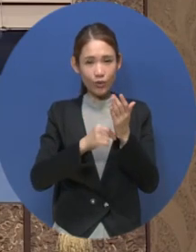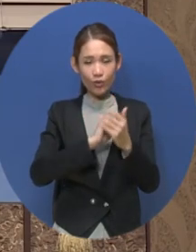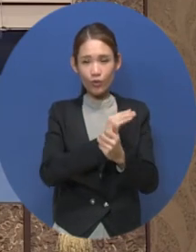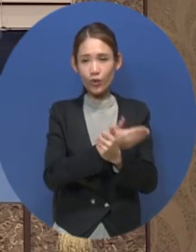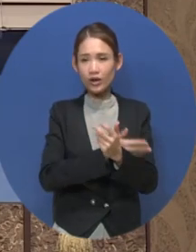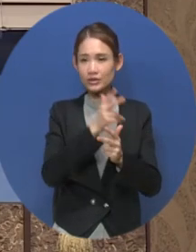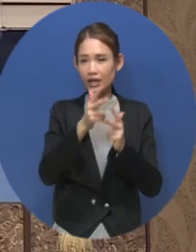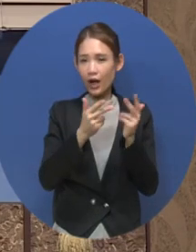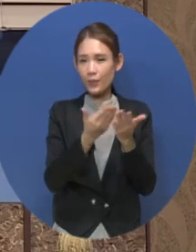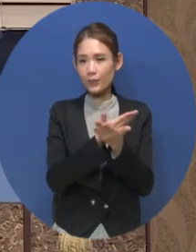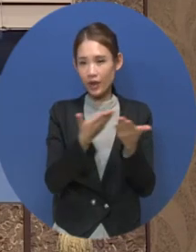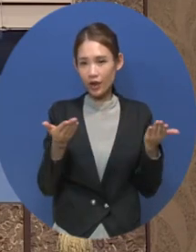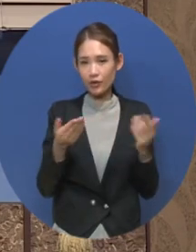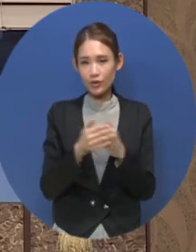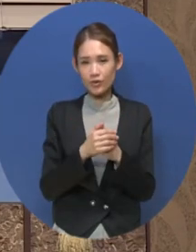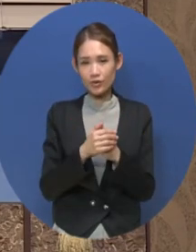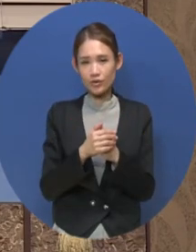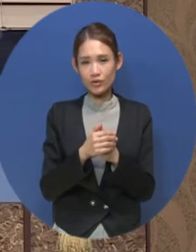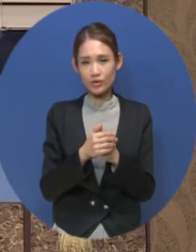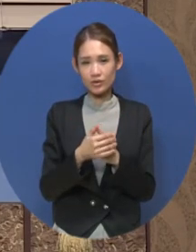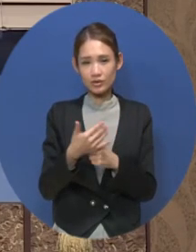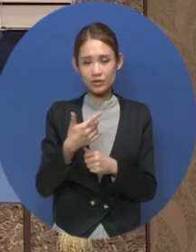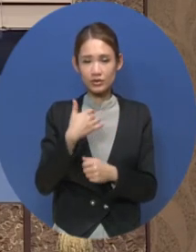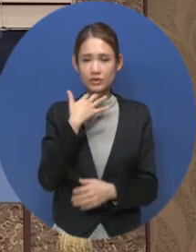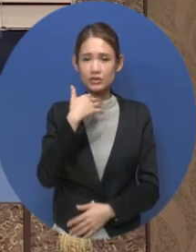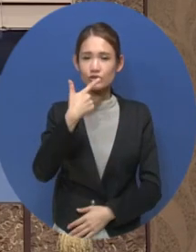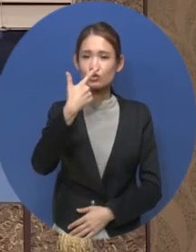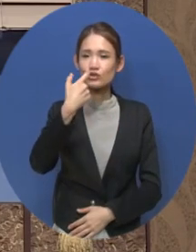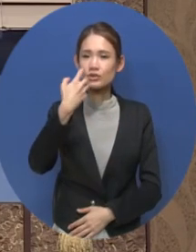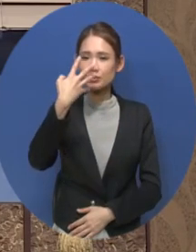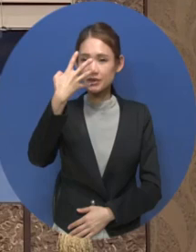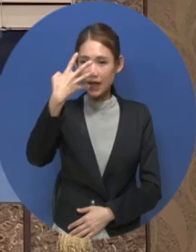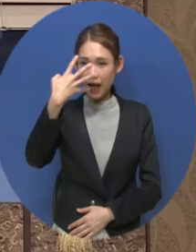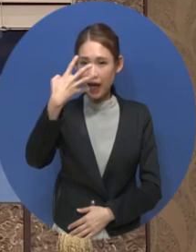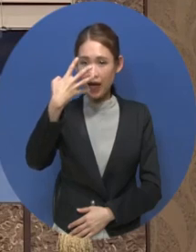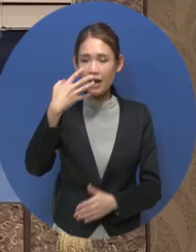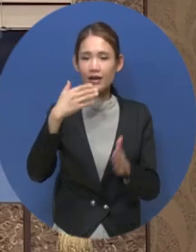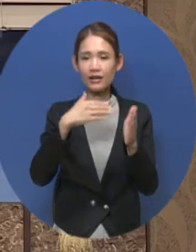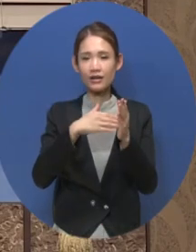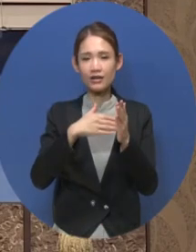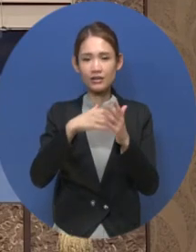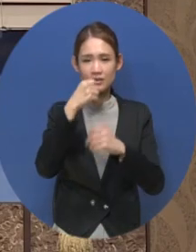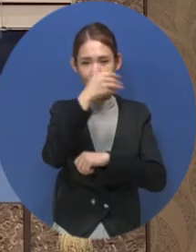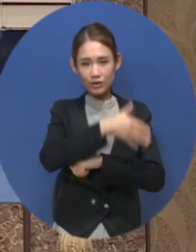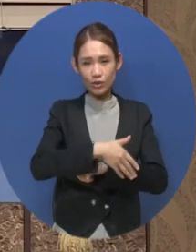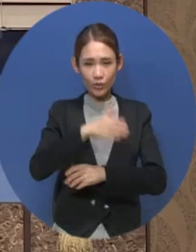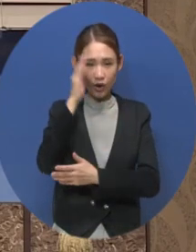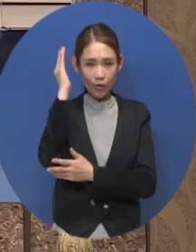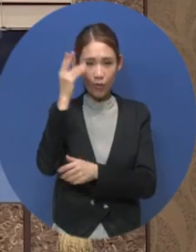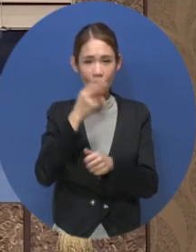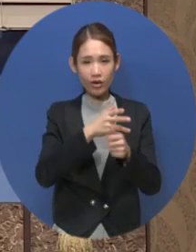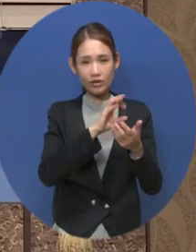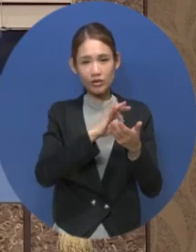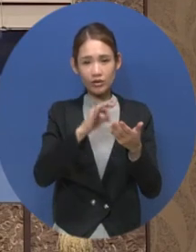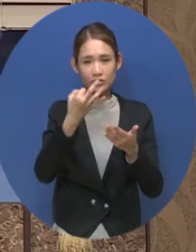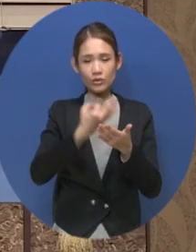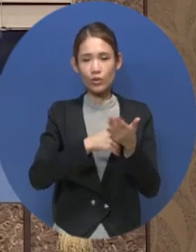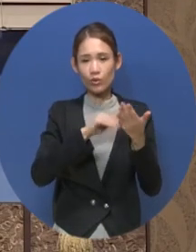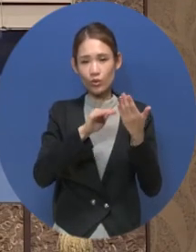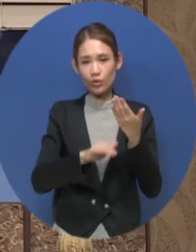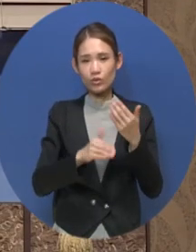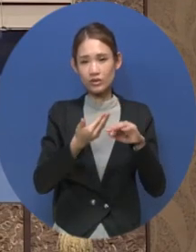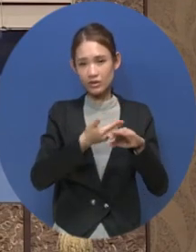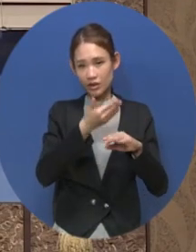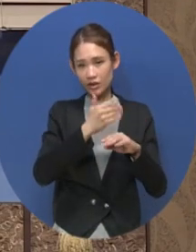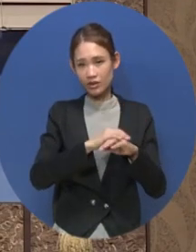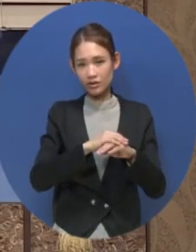있습니다. 네. 그래서 저희는 64세까지 스포츠 강좌 이용을 저소득층이라든지 차상위 계층에서 사용할 수